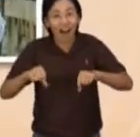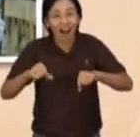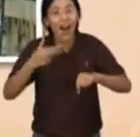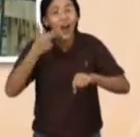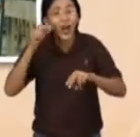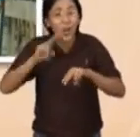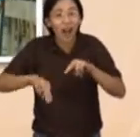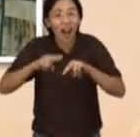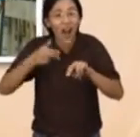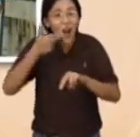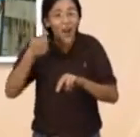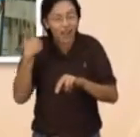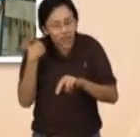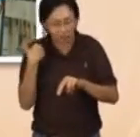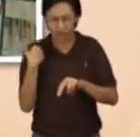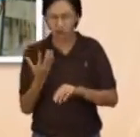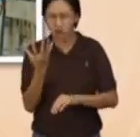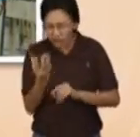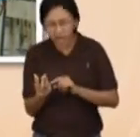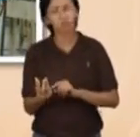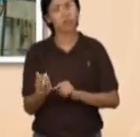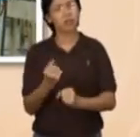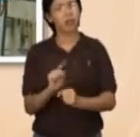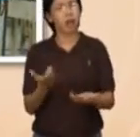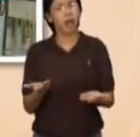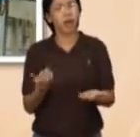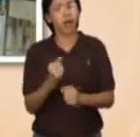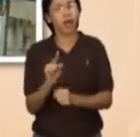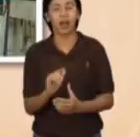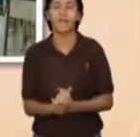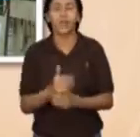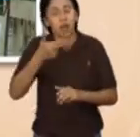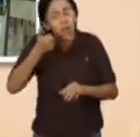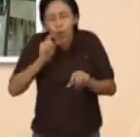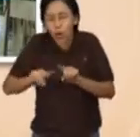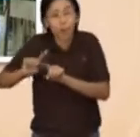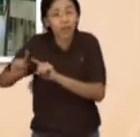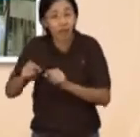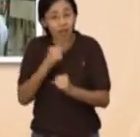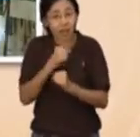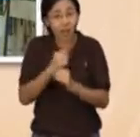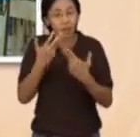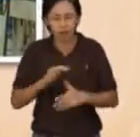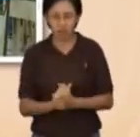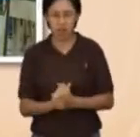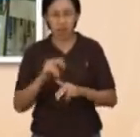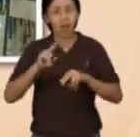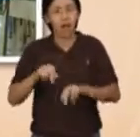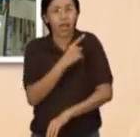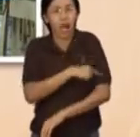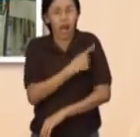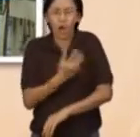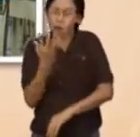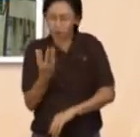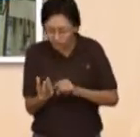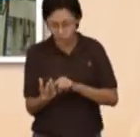ขนมหม้อแกงก็ยังเหลือเพราะว่าทำขนมตั้งหลายอย่างทำขนมโอ้โหเยอะแยะเลยแต่ที่เหลือไข่ขาวมาทำขนมหม้อแก